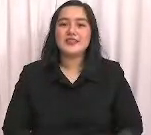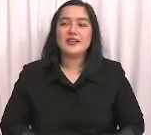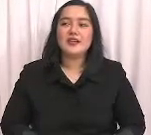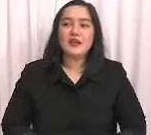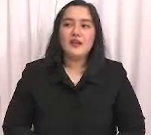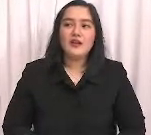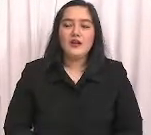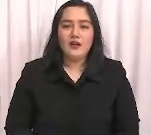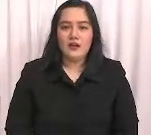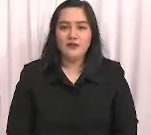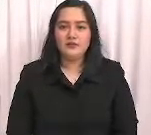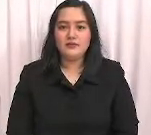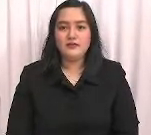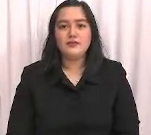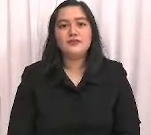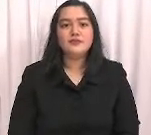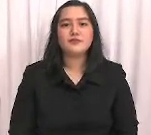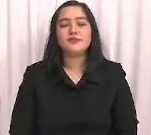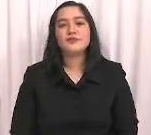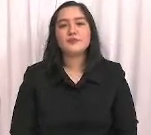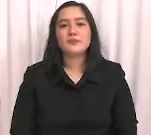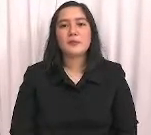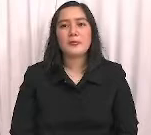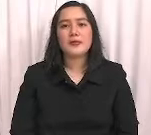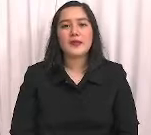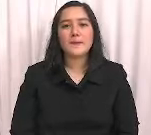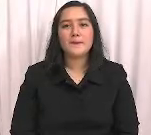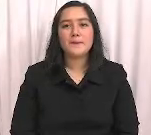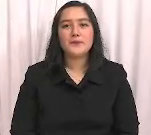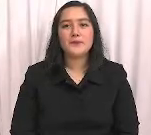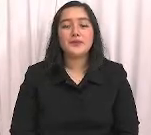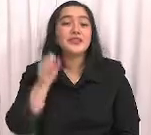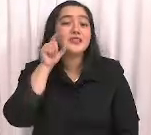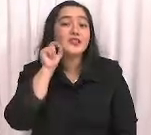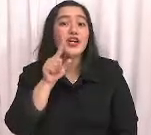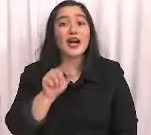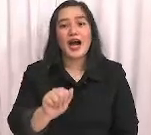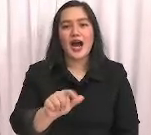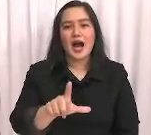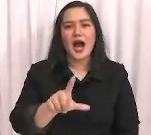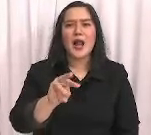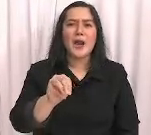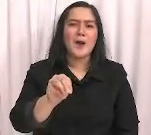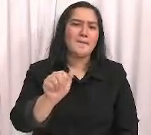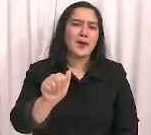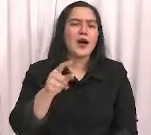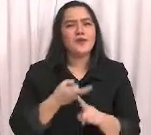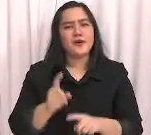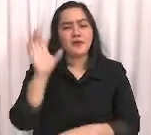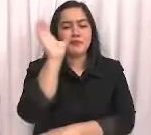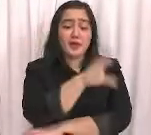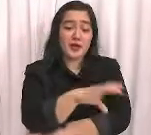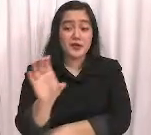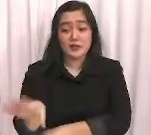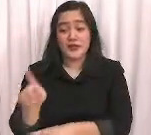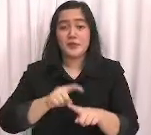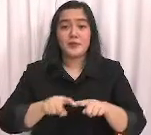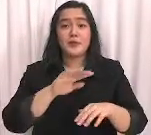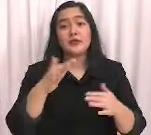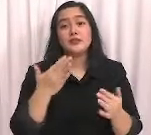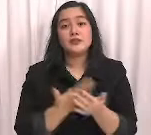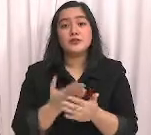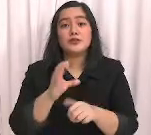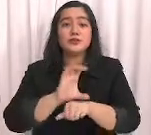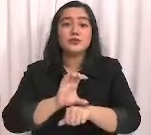Nanay Alma, taga Cavite po to, pero talagang lahat po ng programa ng church ay lagi po siyang present.